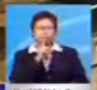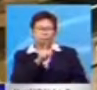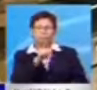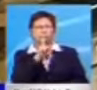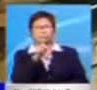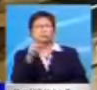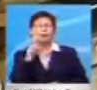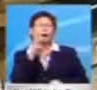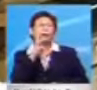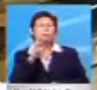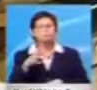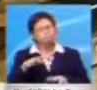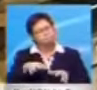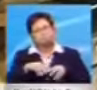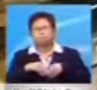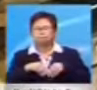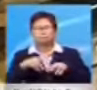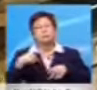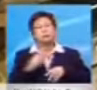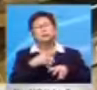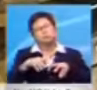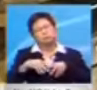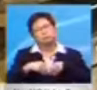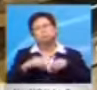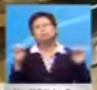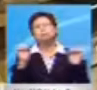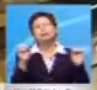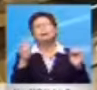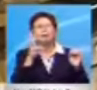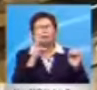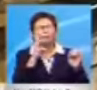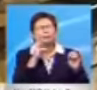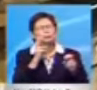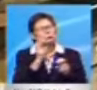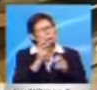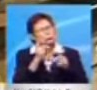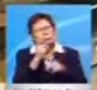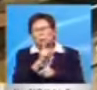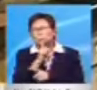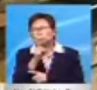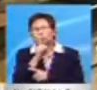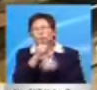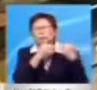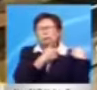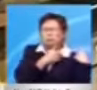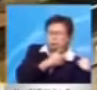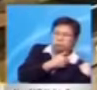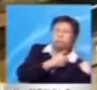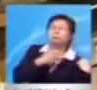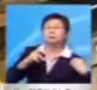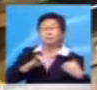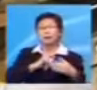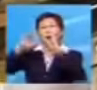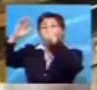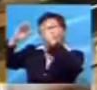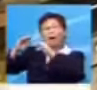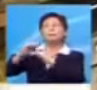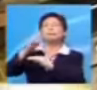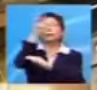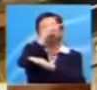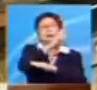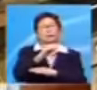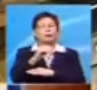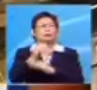ini air ketiadaan air ini memang membebankan jadi saya harap pihak kerajaan melalui syabas